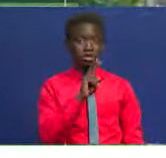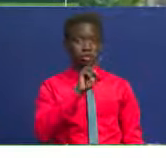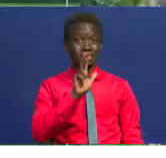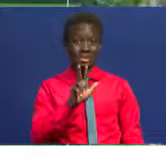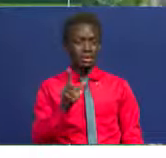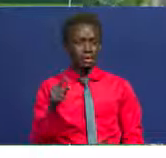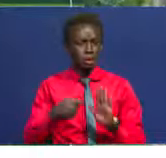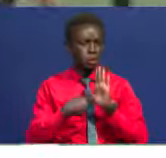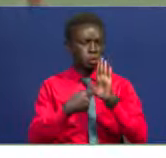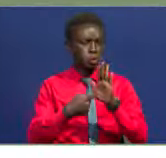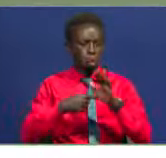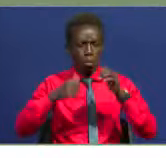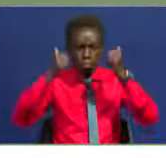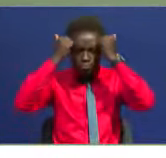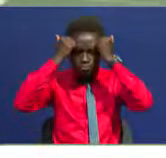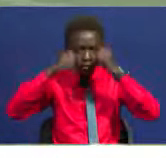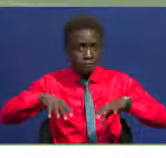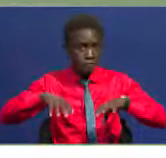yanaonyesha kuwa